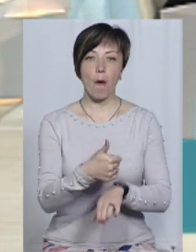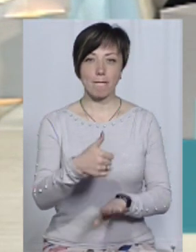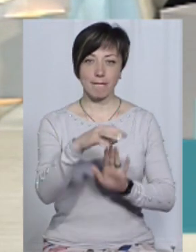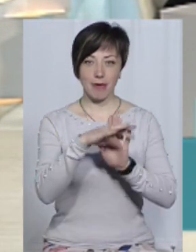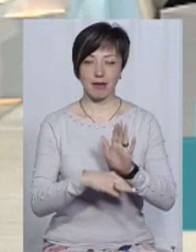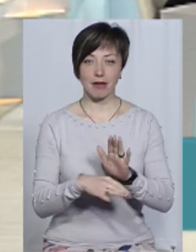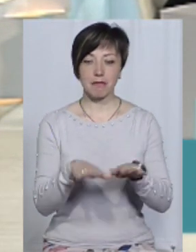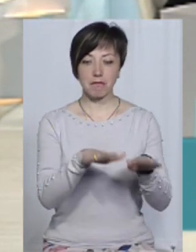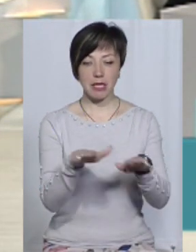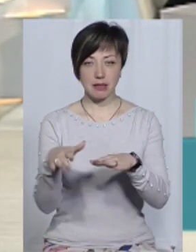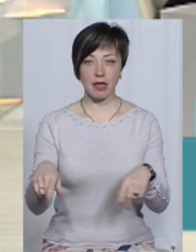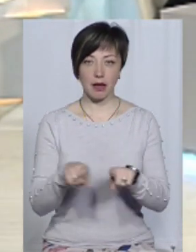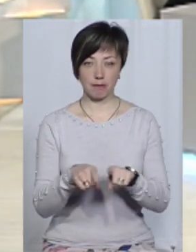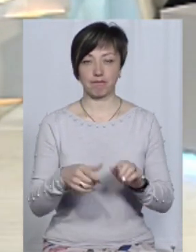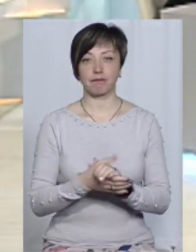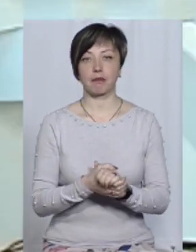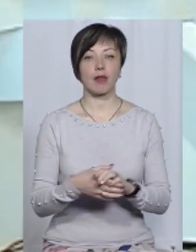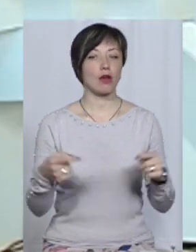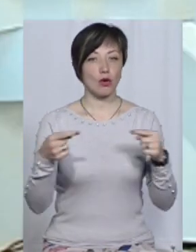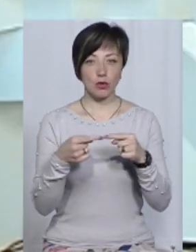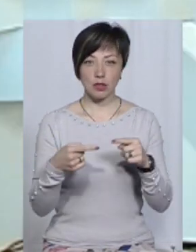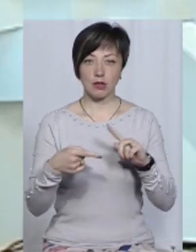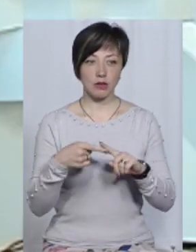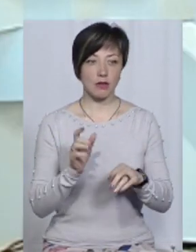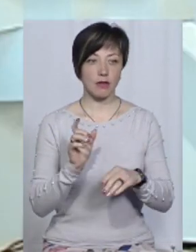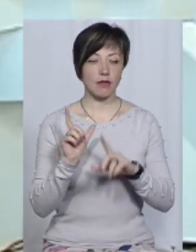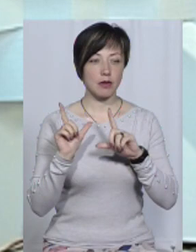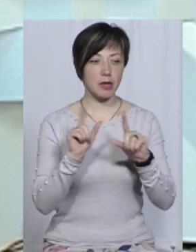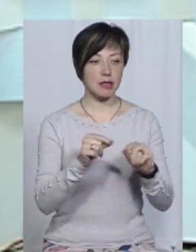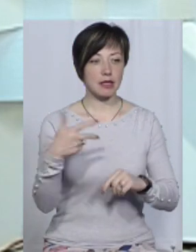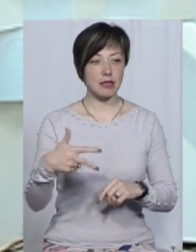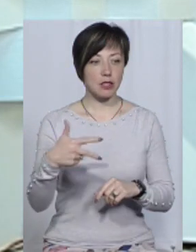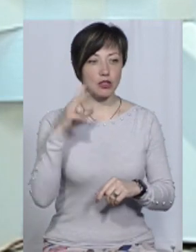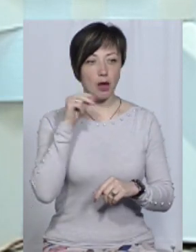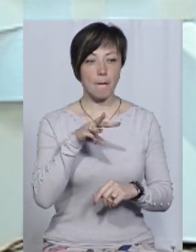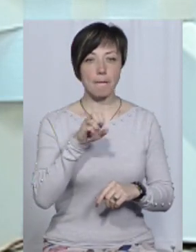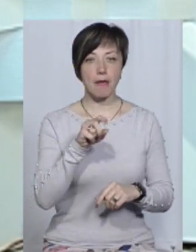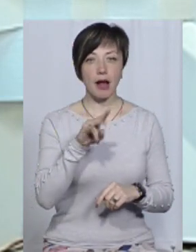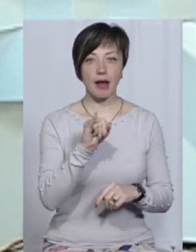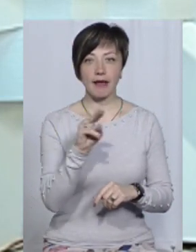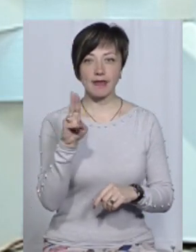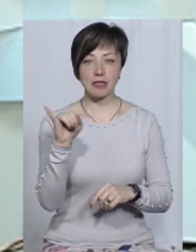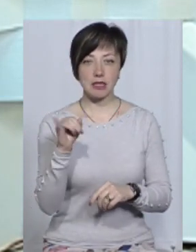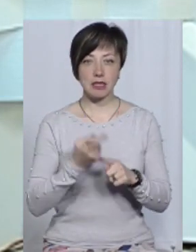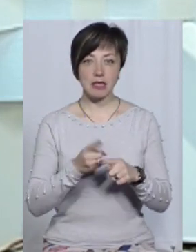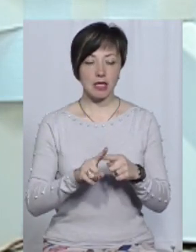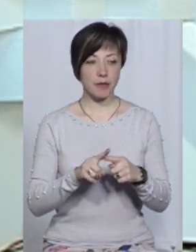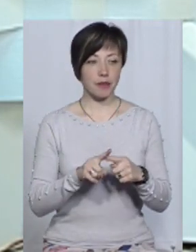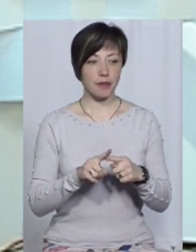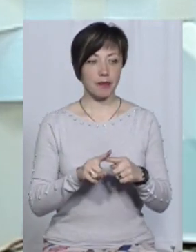визначити так. Місць таких, да? Ну, однозначно, от ми відправляємося, наприклад, 30-го числа в Маліївці. Я недаремно назвав